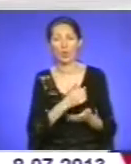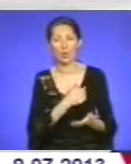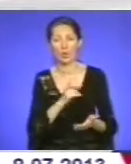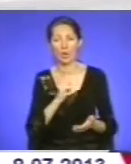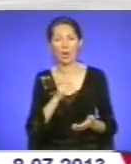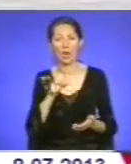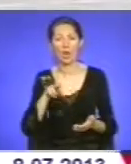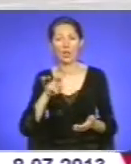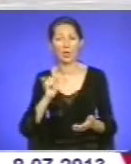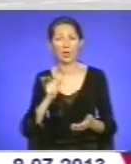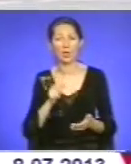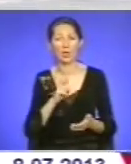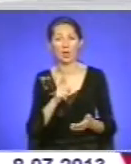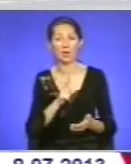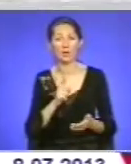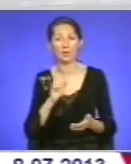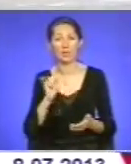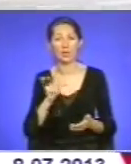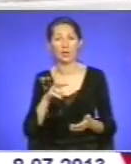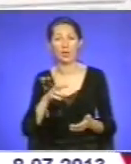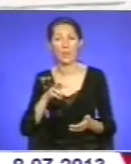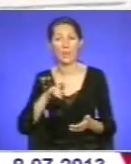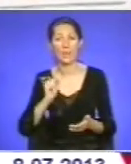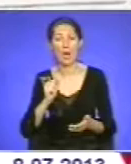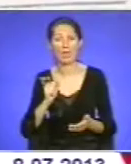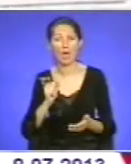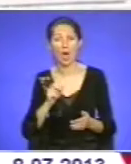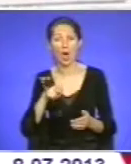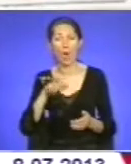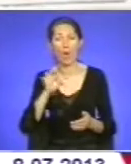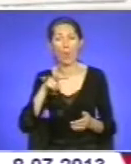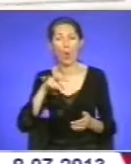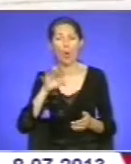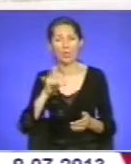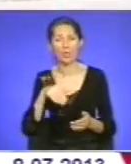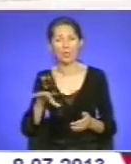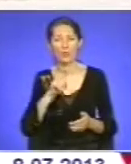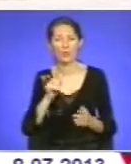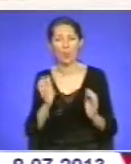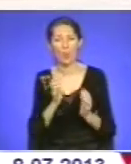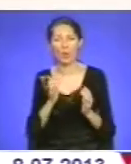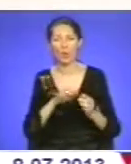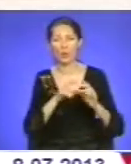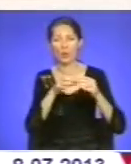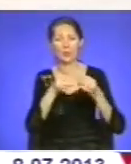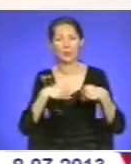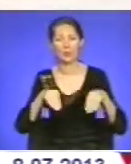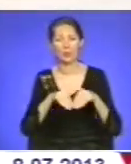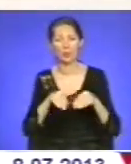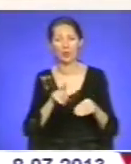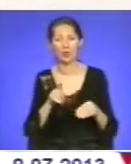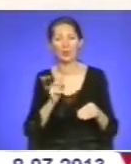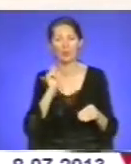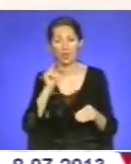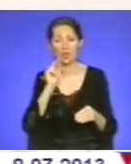м'ятка, і полин, і оберіг. Все для оберігання, щоб сім'ю оберігали, щоб все є, що на чаї, всякі